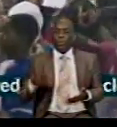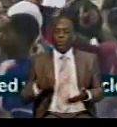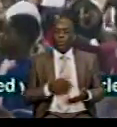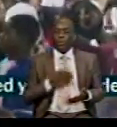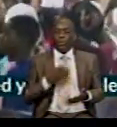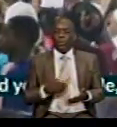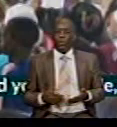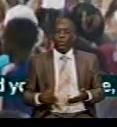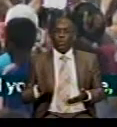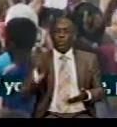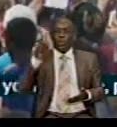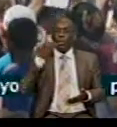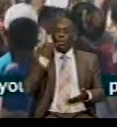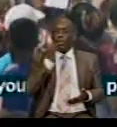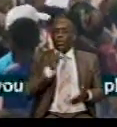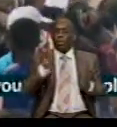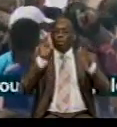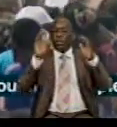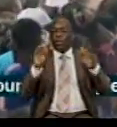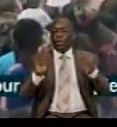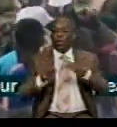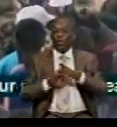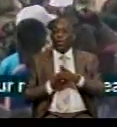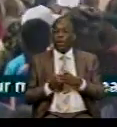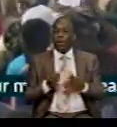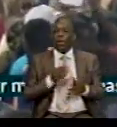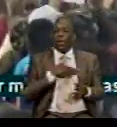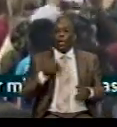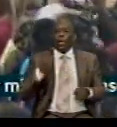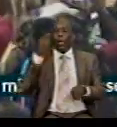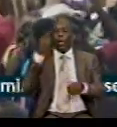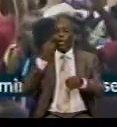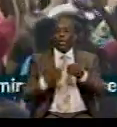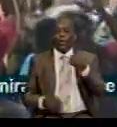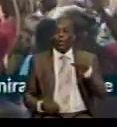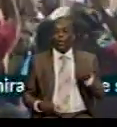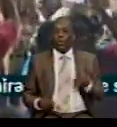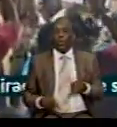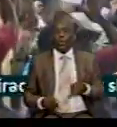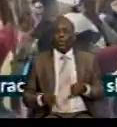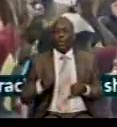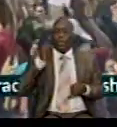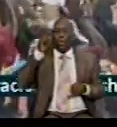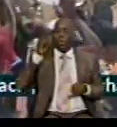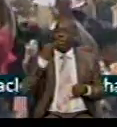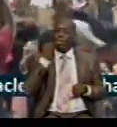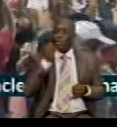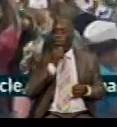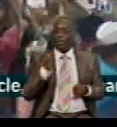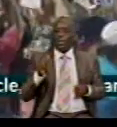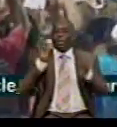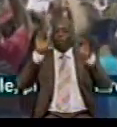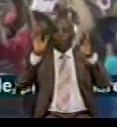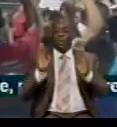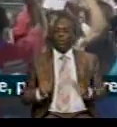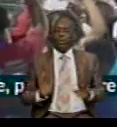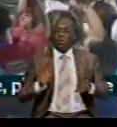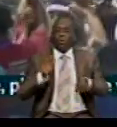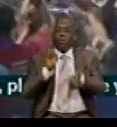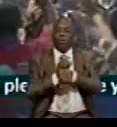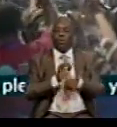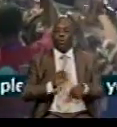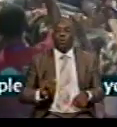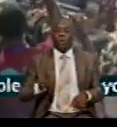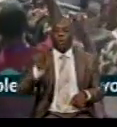Il a tout fait. Il est Alpha et Omega. Il est